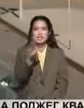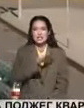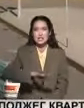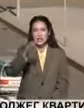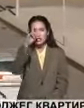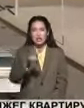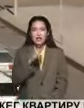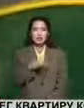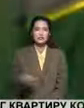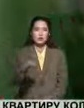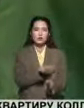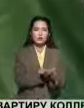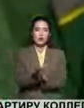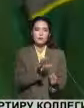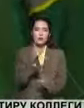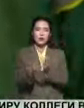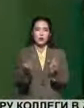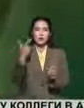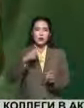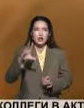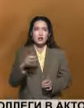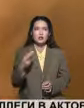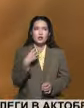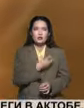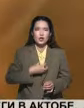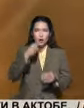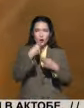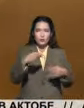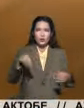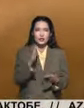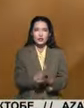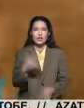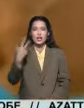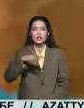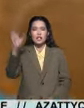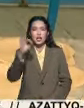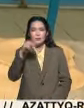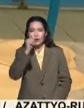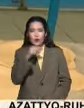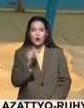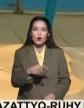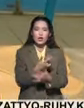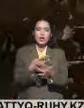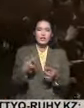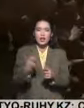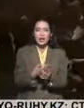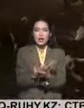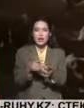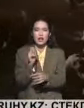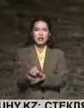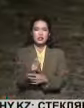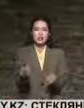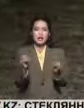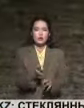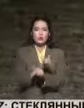Западно-Казахстанская область полностью обеспечивает себя социально значимыми продуктами. На 30% курицей, капустой, морковью. Приоритетной задачей остается